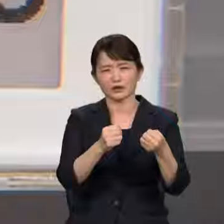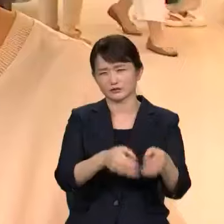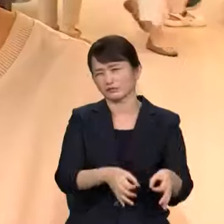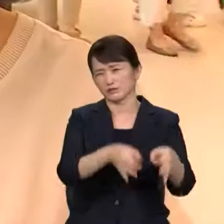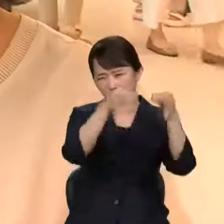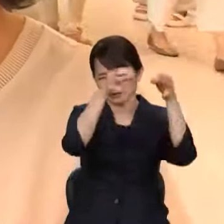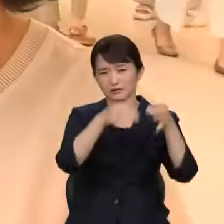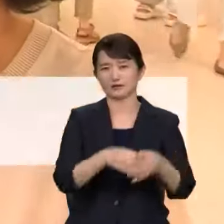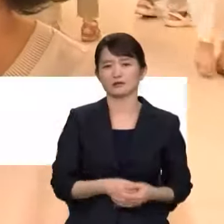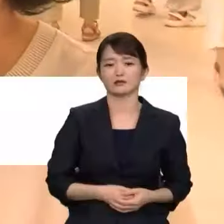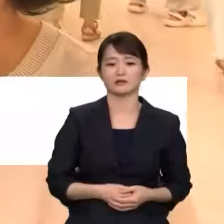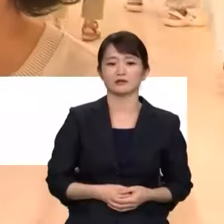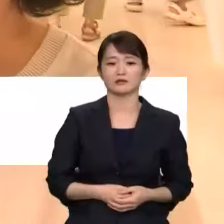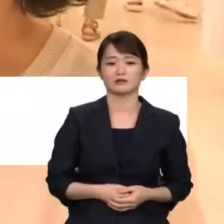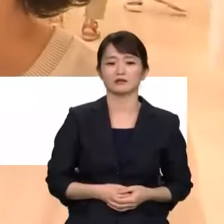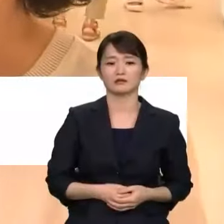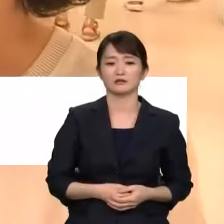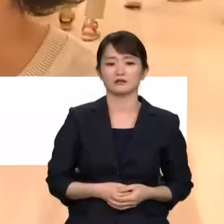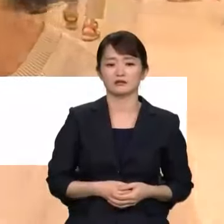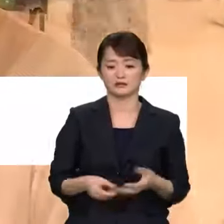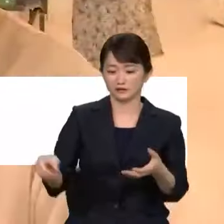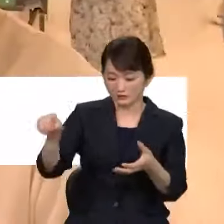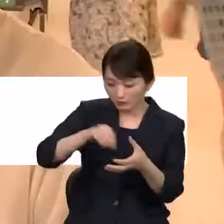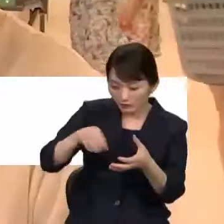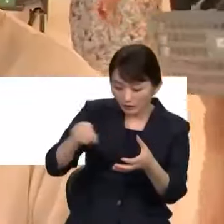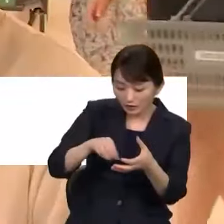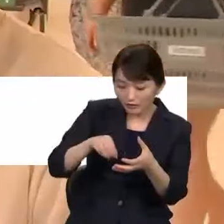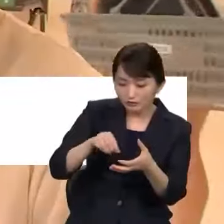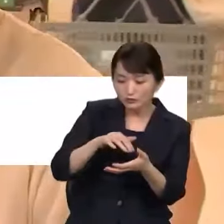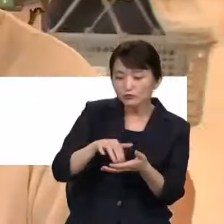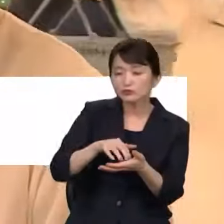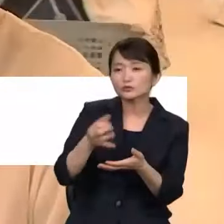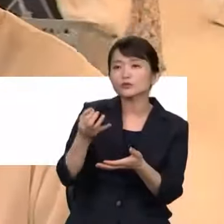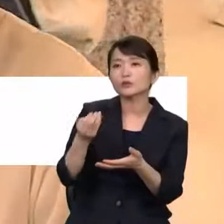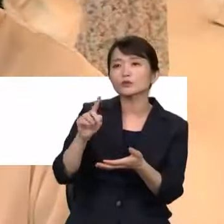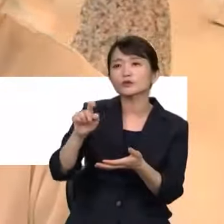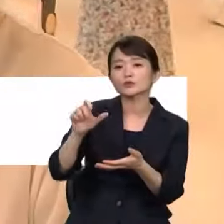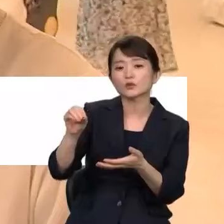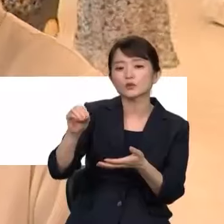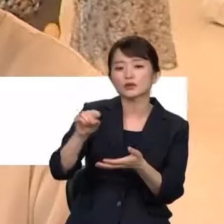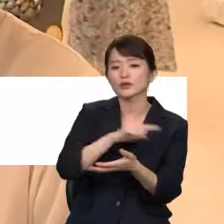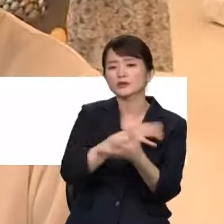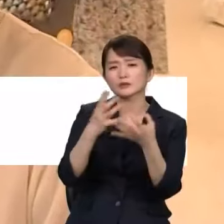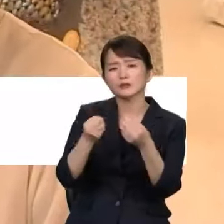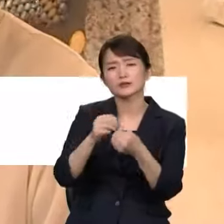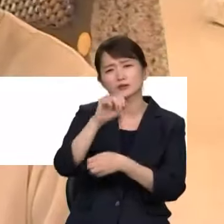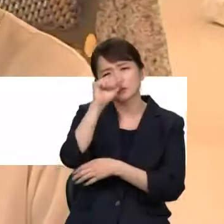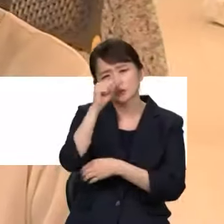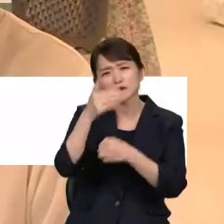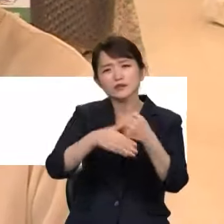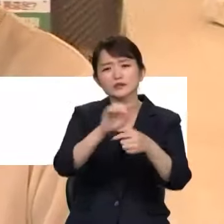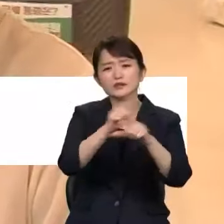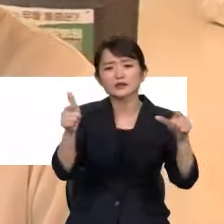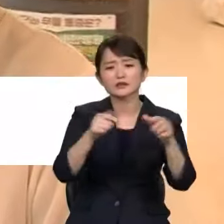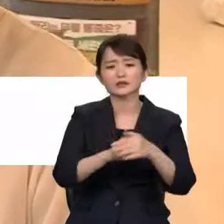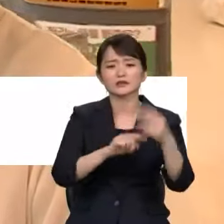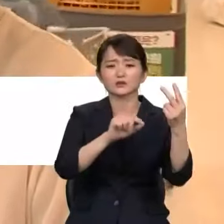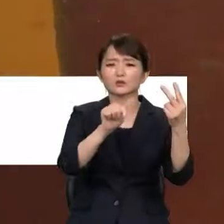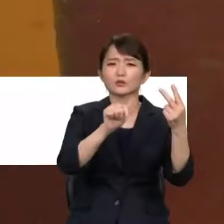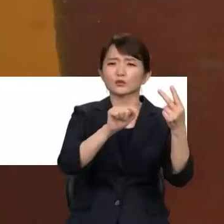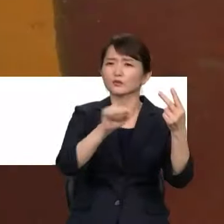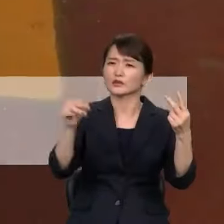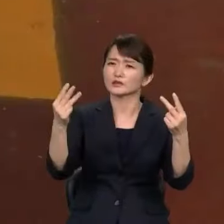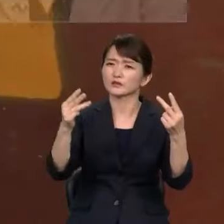기록했습니다. 여기 좀 채웠다 그러면 15만 원이에요. 최일적의 사과인데 사과는 아직도 2.5배에서